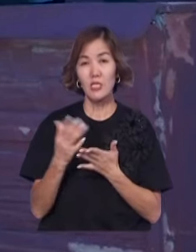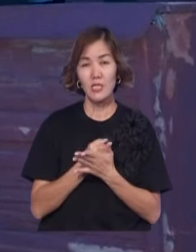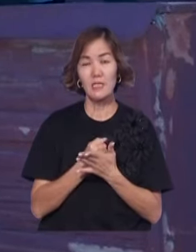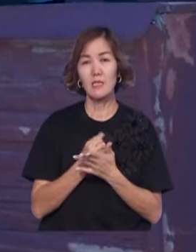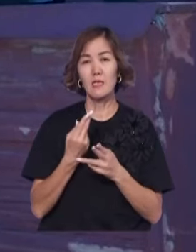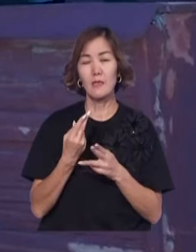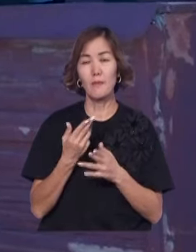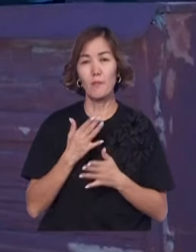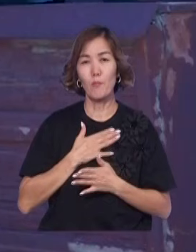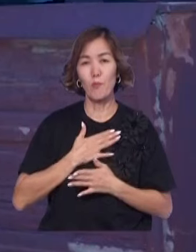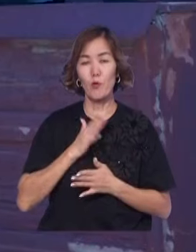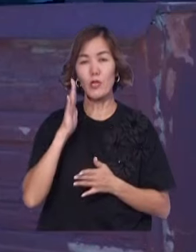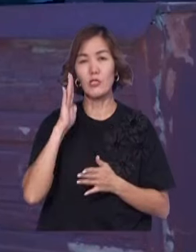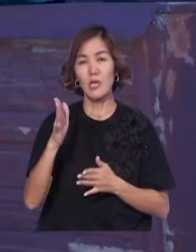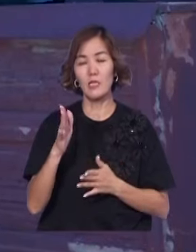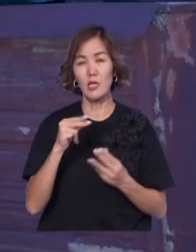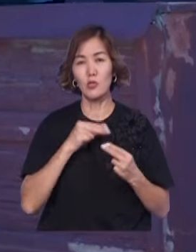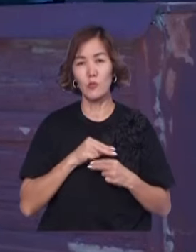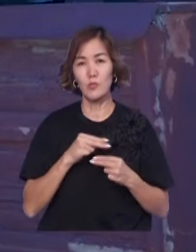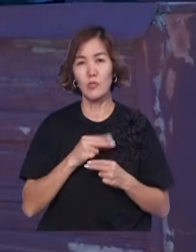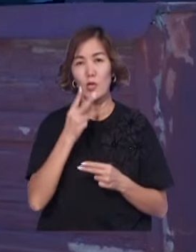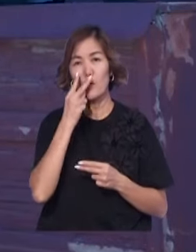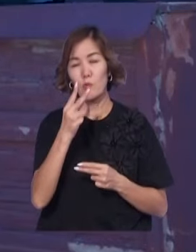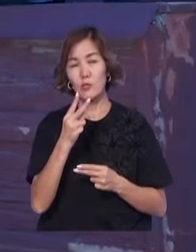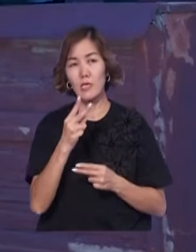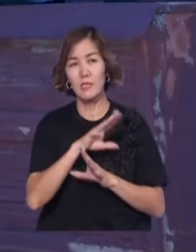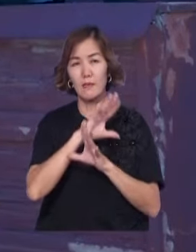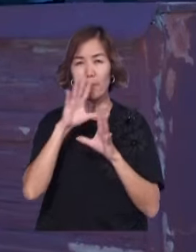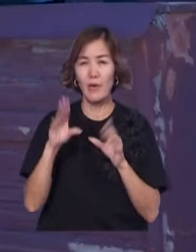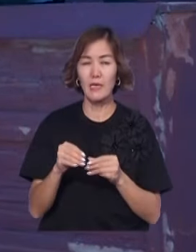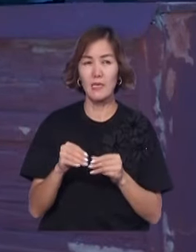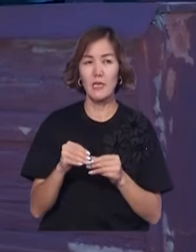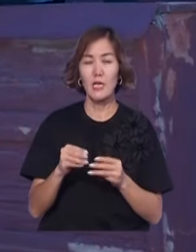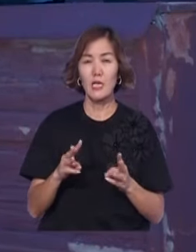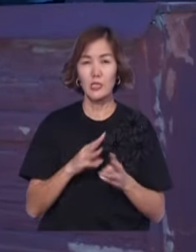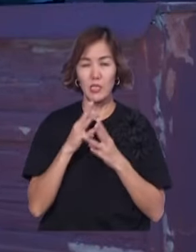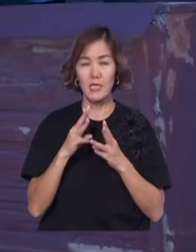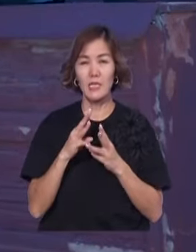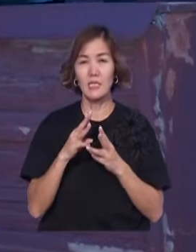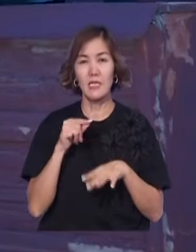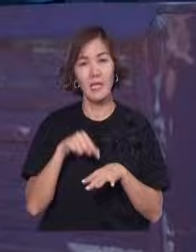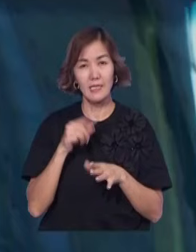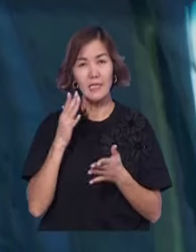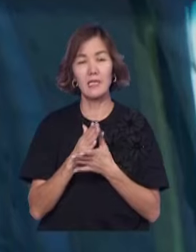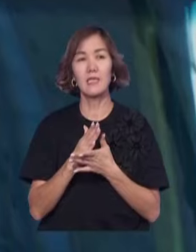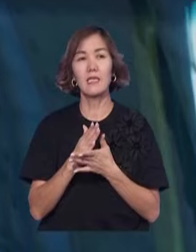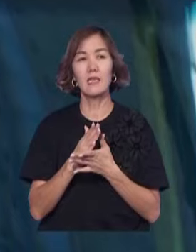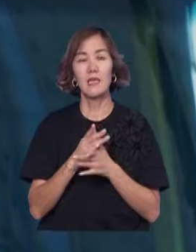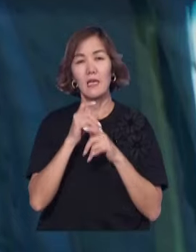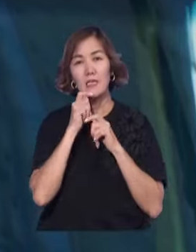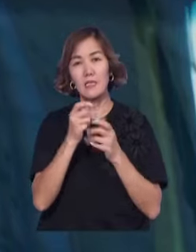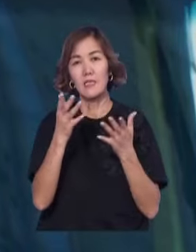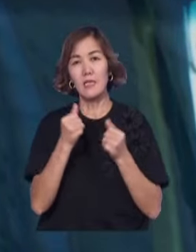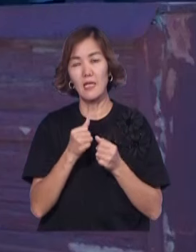енді болашақта жұмыс бойынша болсын, өміріне деген көзқарасы болсын, жігерлендіреді деп ойлаймыз бәріміз. Бұл сыйлықты